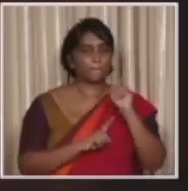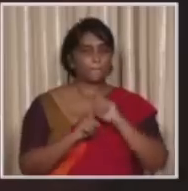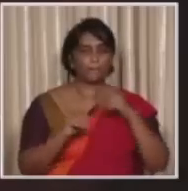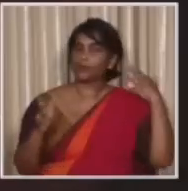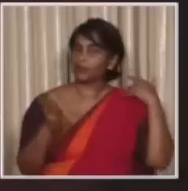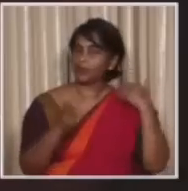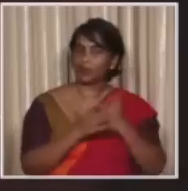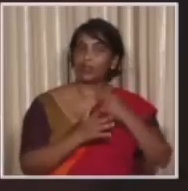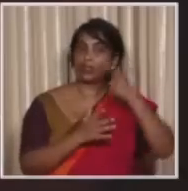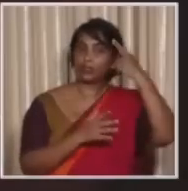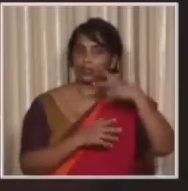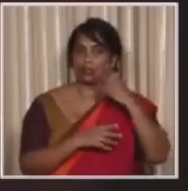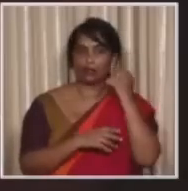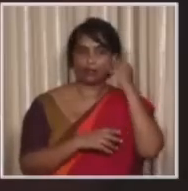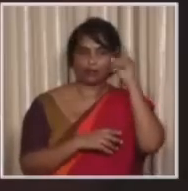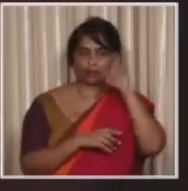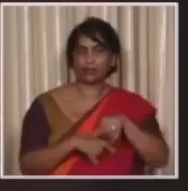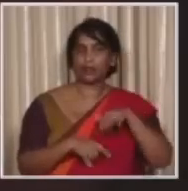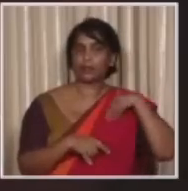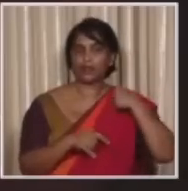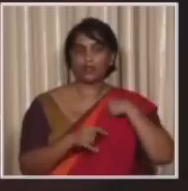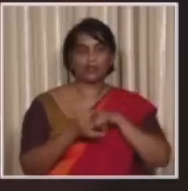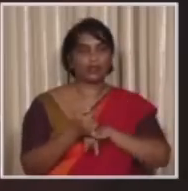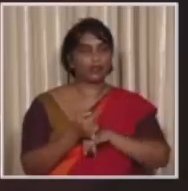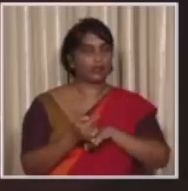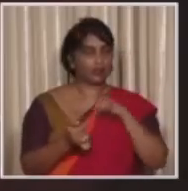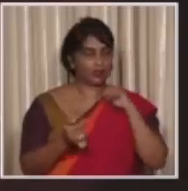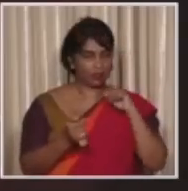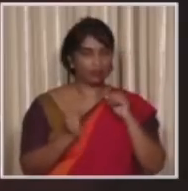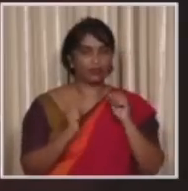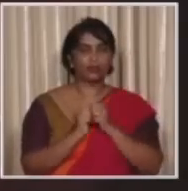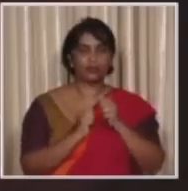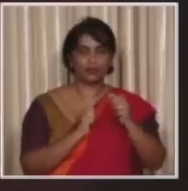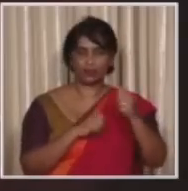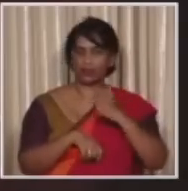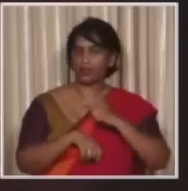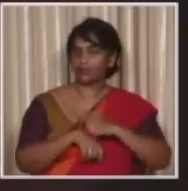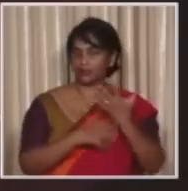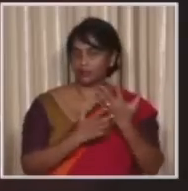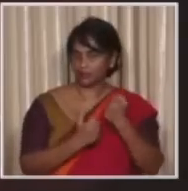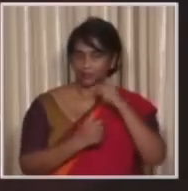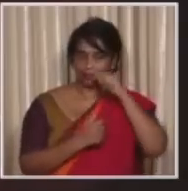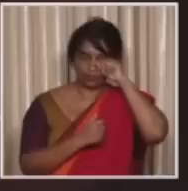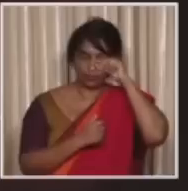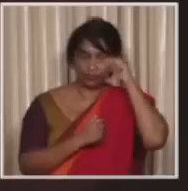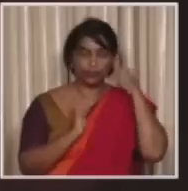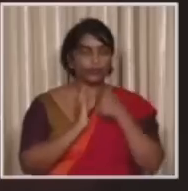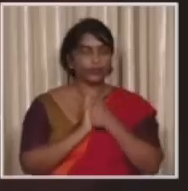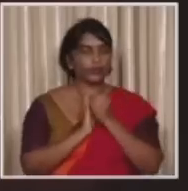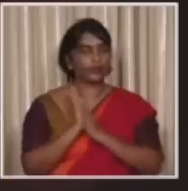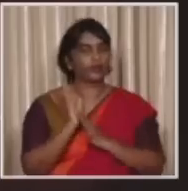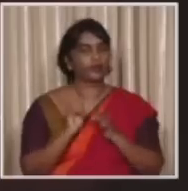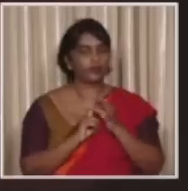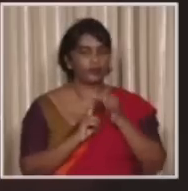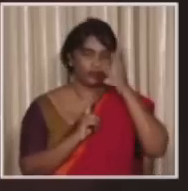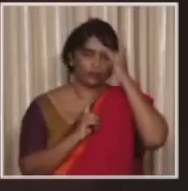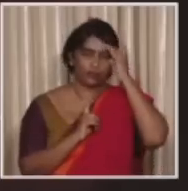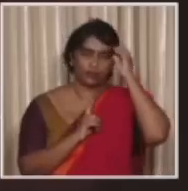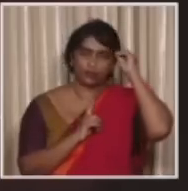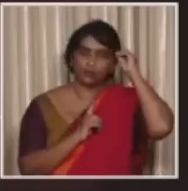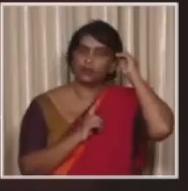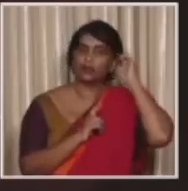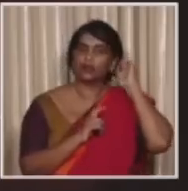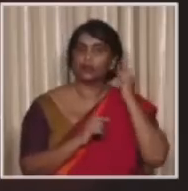ithihase deweni kaanta mahale kamwari lesa katayutu karannata hakivima gana. Garu Mantritumiya,